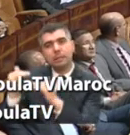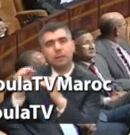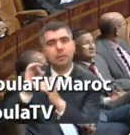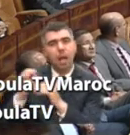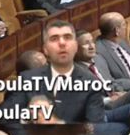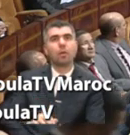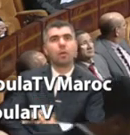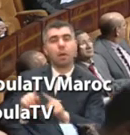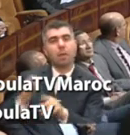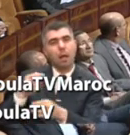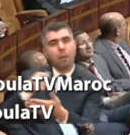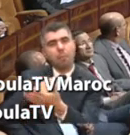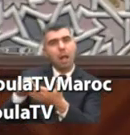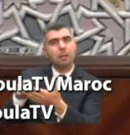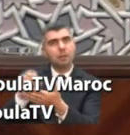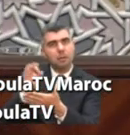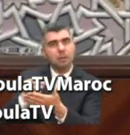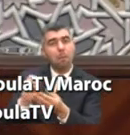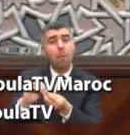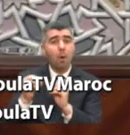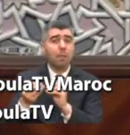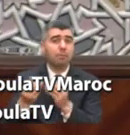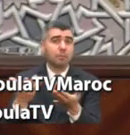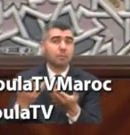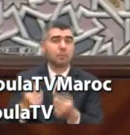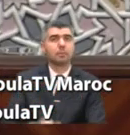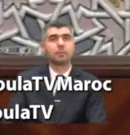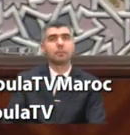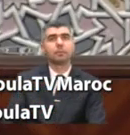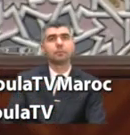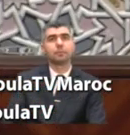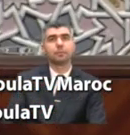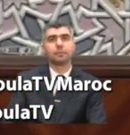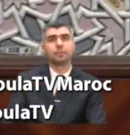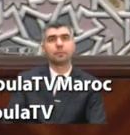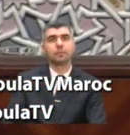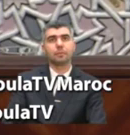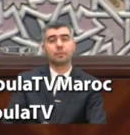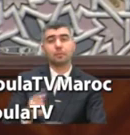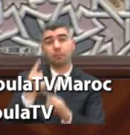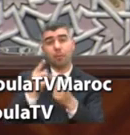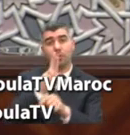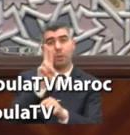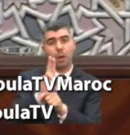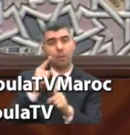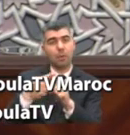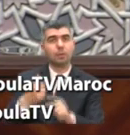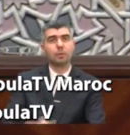هو الاداء ديال النوار اللي كاين عندنا مشكل. شكرا سيد النائب. هل من تعقيب اضافي؟